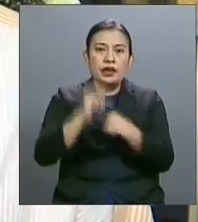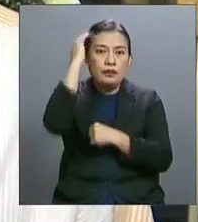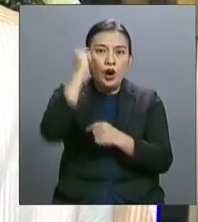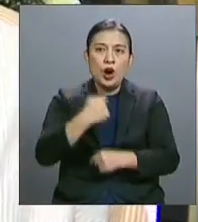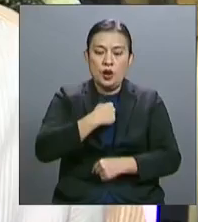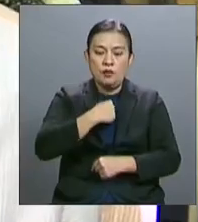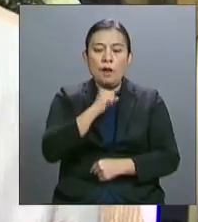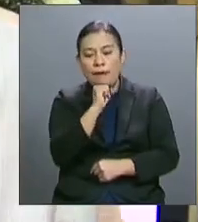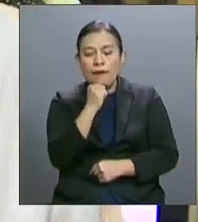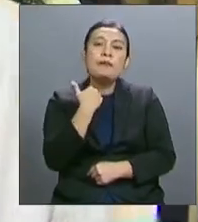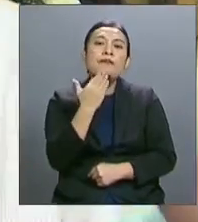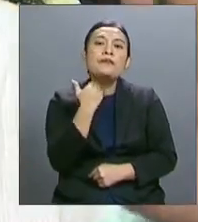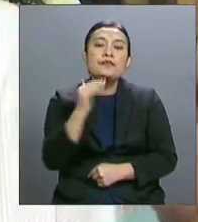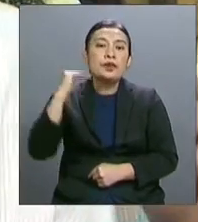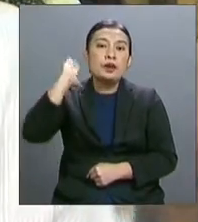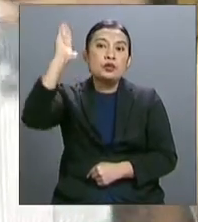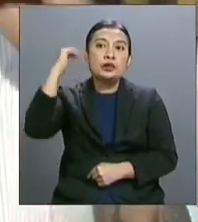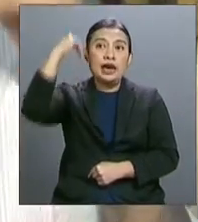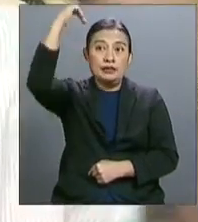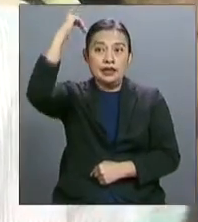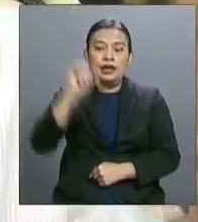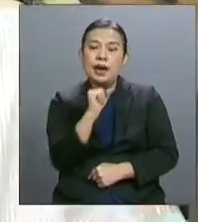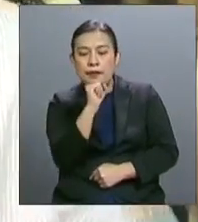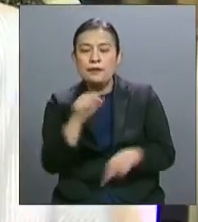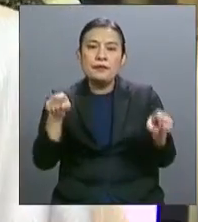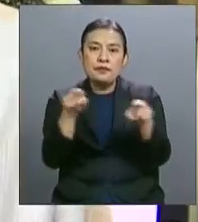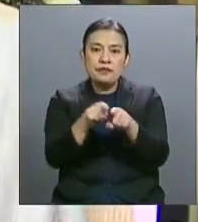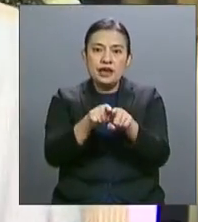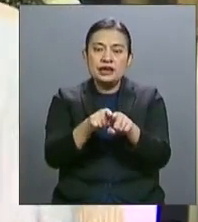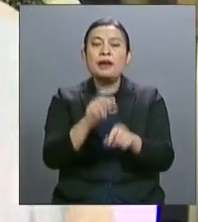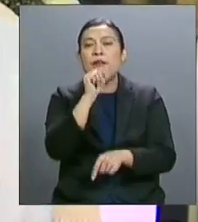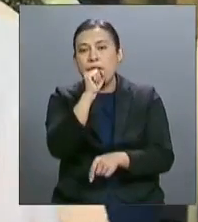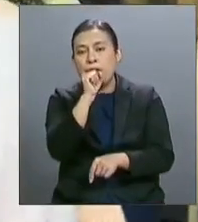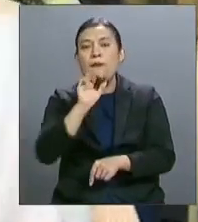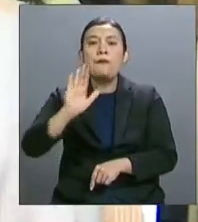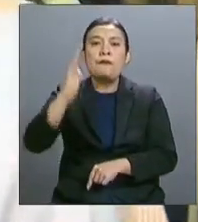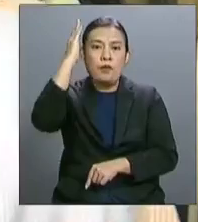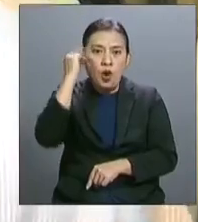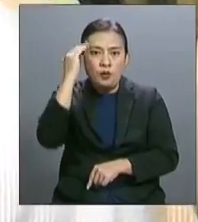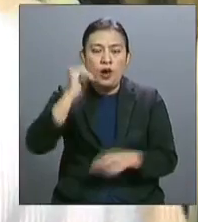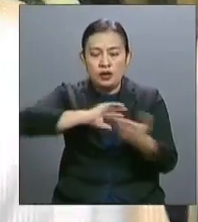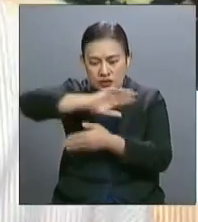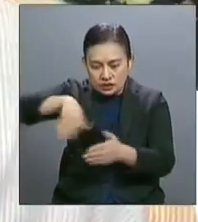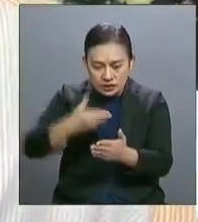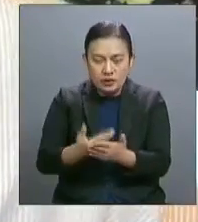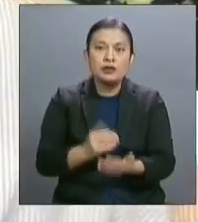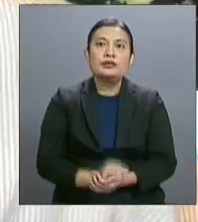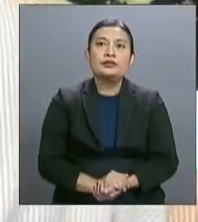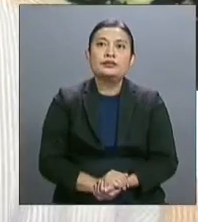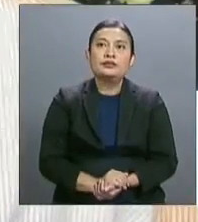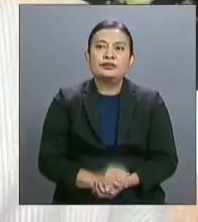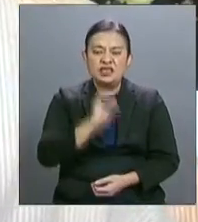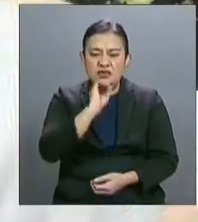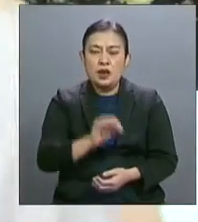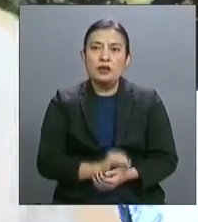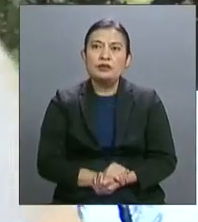แทนพ่อและให้พี่ชายอ่ะเป็นคนลิปซิงค์ว่าเหมือนพ่อเล่นอะไรเป็นมุกของพ่อที่เล่นทั้งหมดอะไรอย่างเงี้ยบอกกันเลยว่าได้มาจ